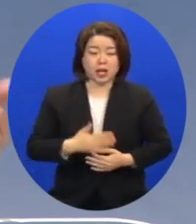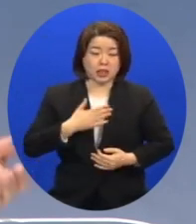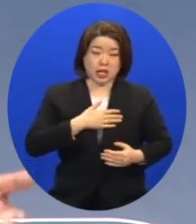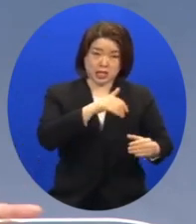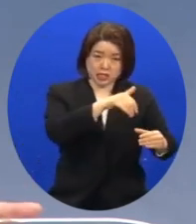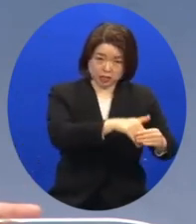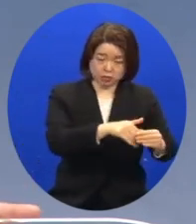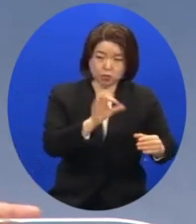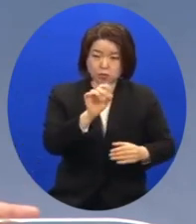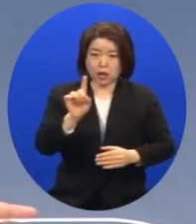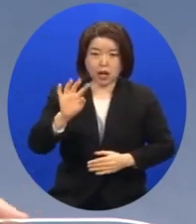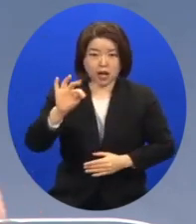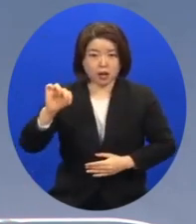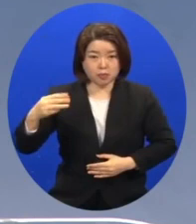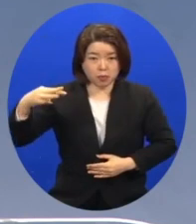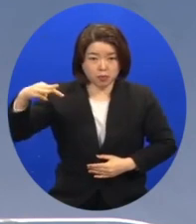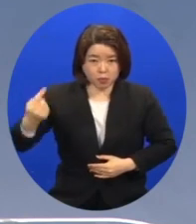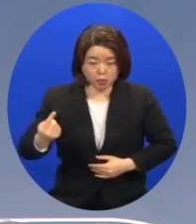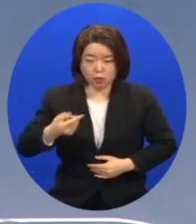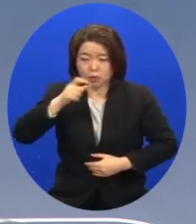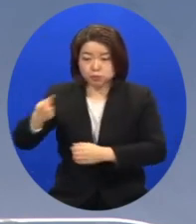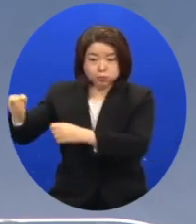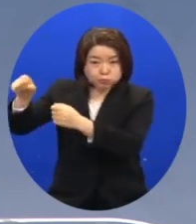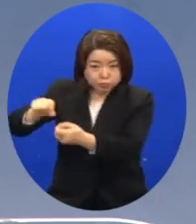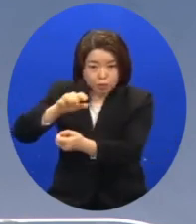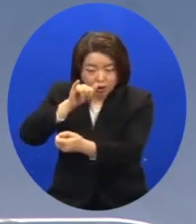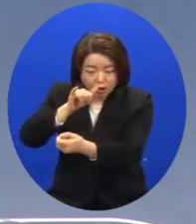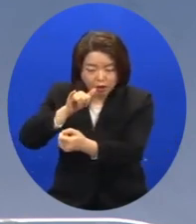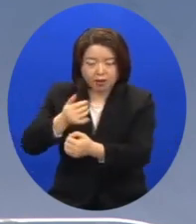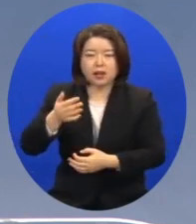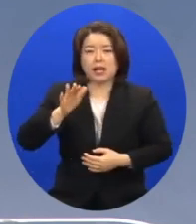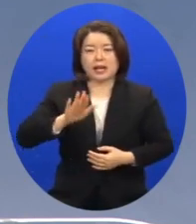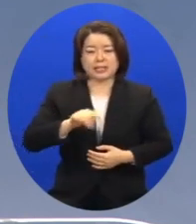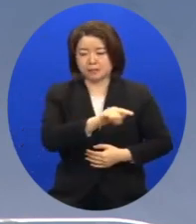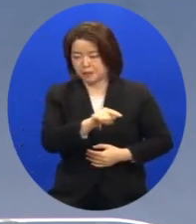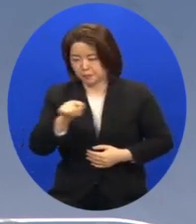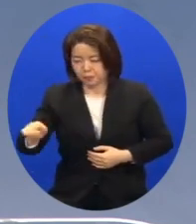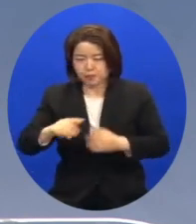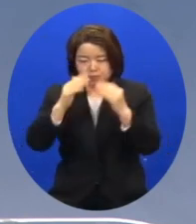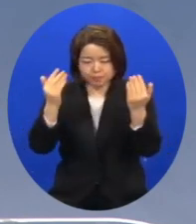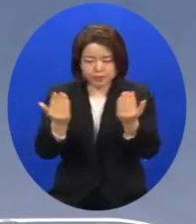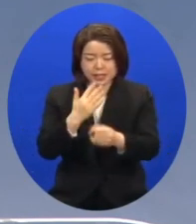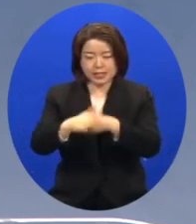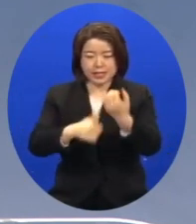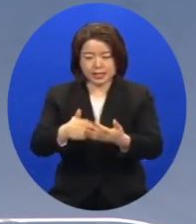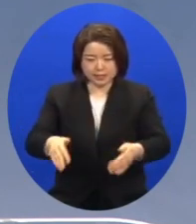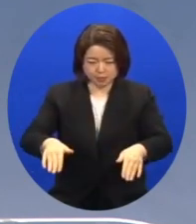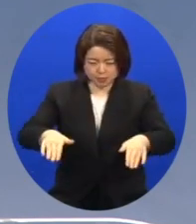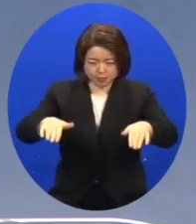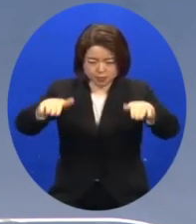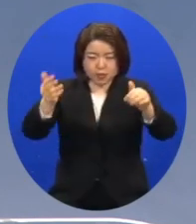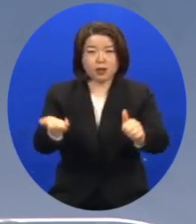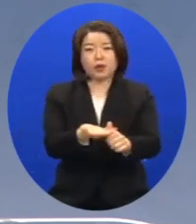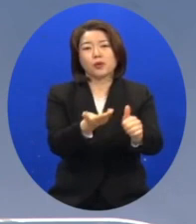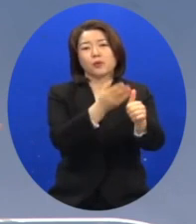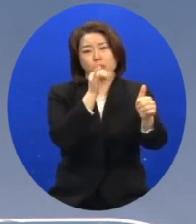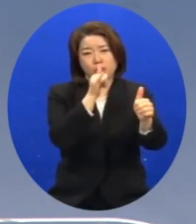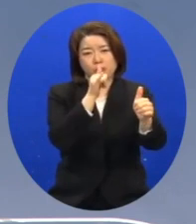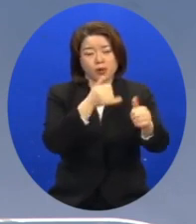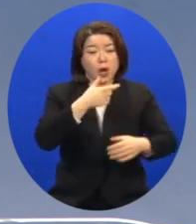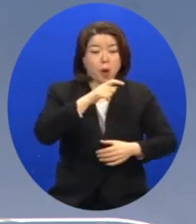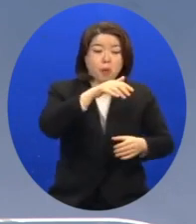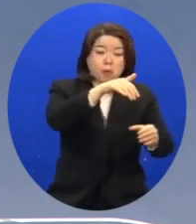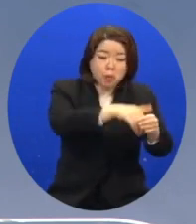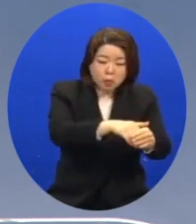아볼로는 물을 주었습니다 그러나 하나님께서 자라게 하셨습니다 그러므로 심는 사람 이나 물 주는 사람은